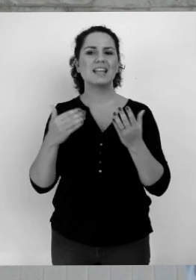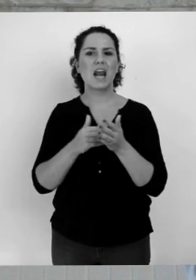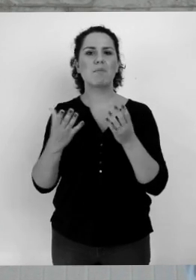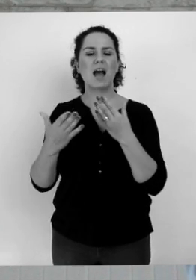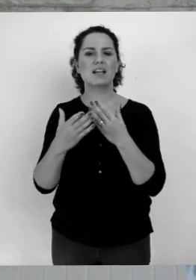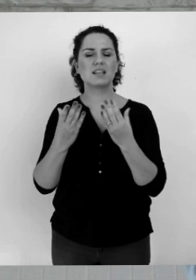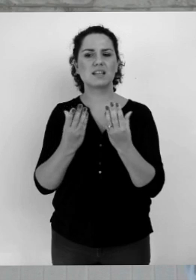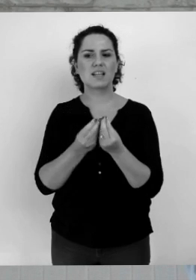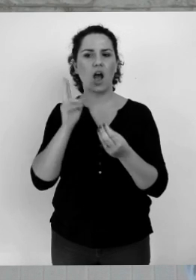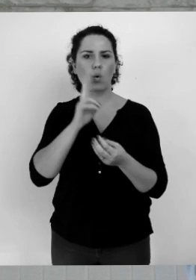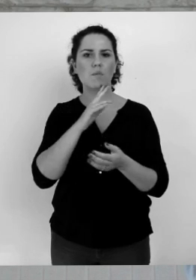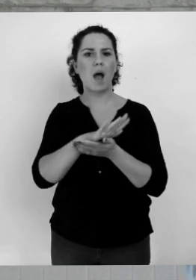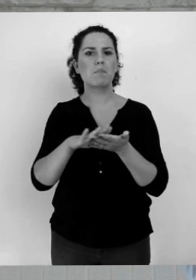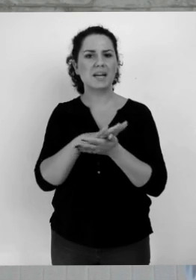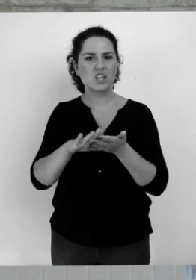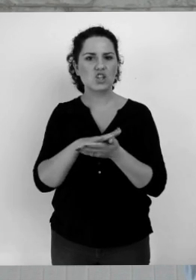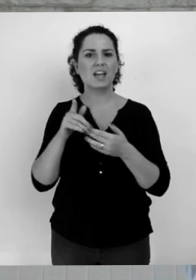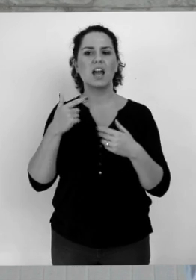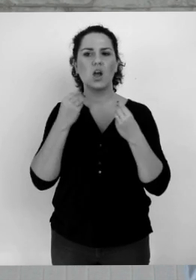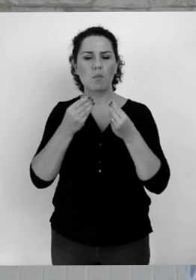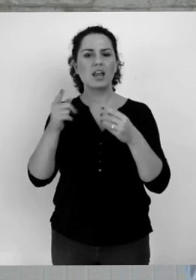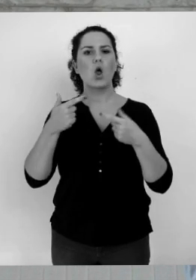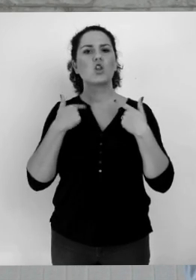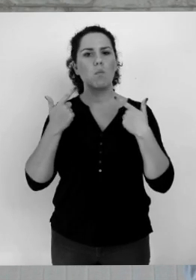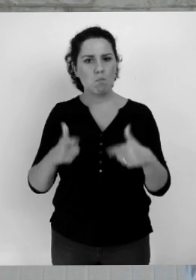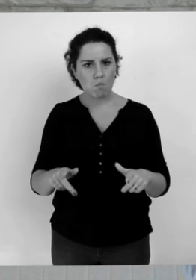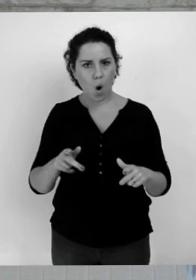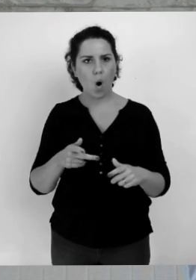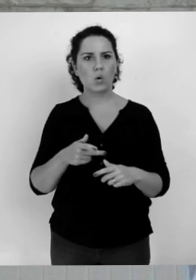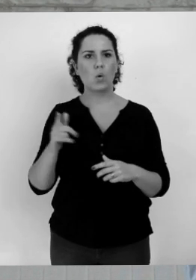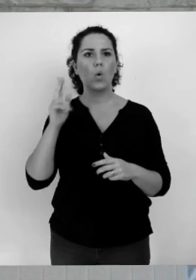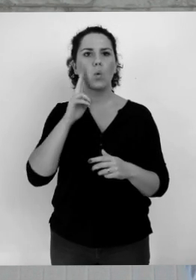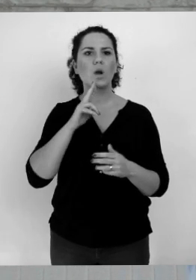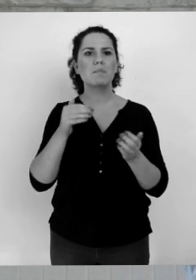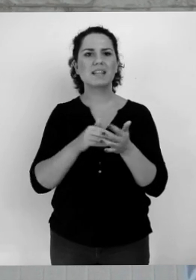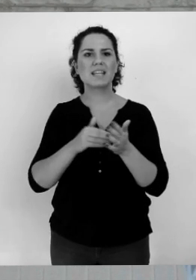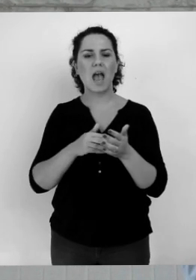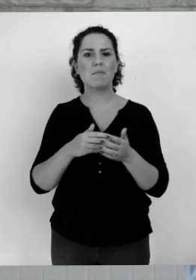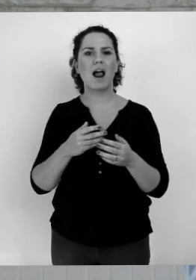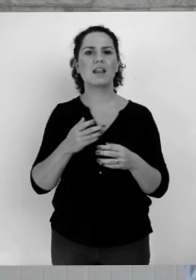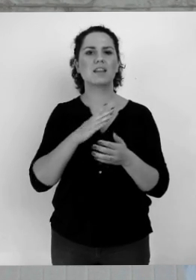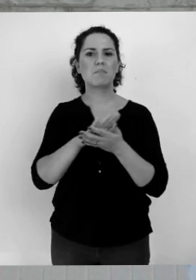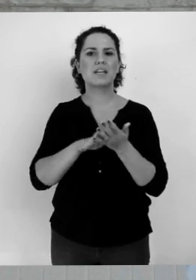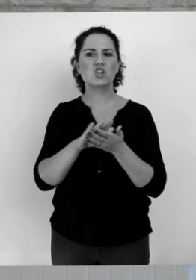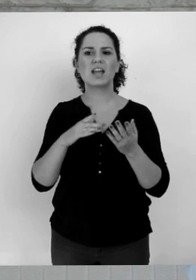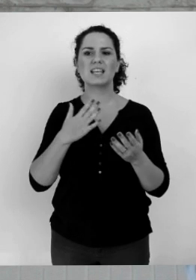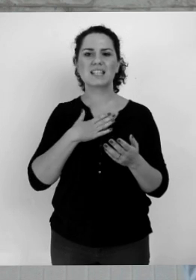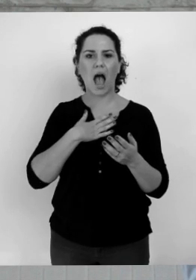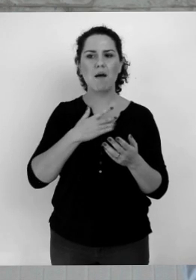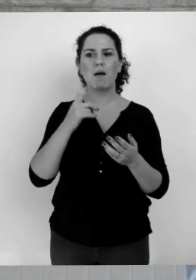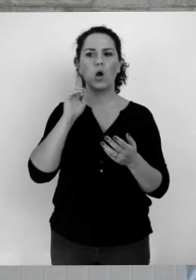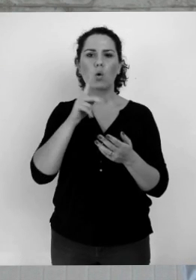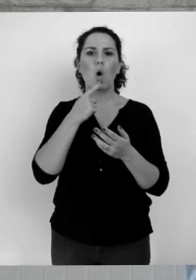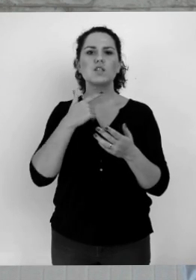gluhima pričati, da oni to mogu, trebalo bi. Gluhi bi trebali pričati s nama, gluhima koji